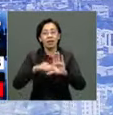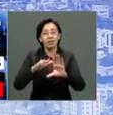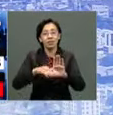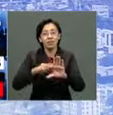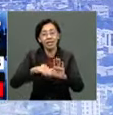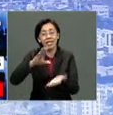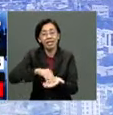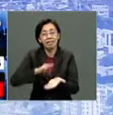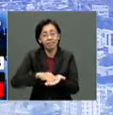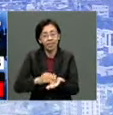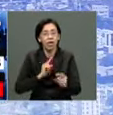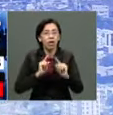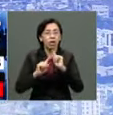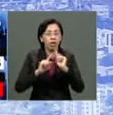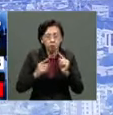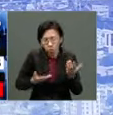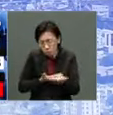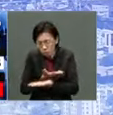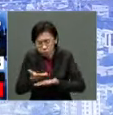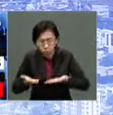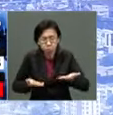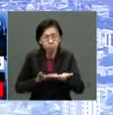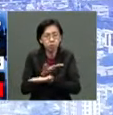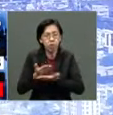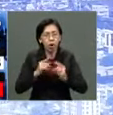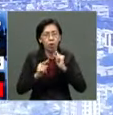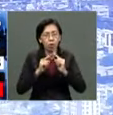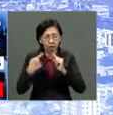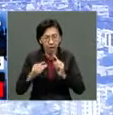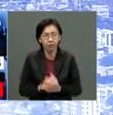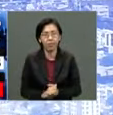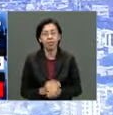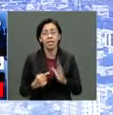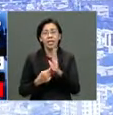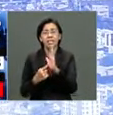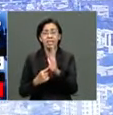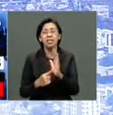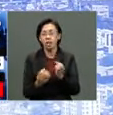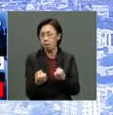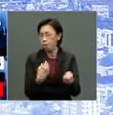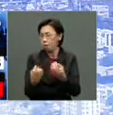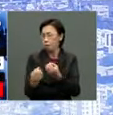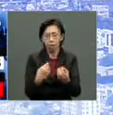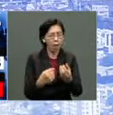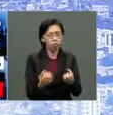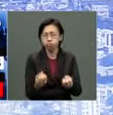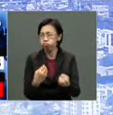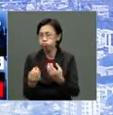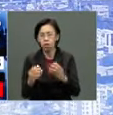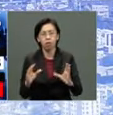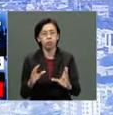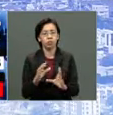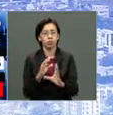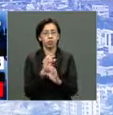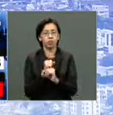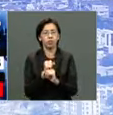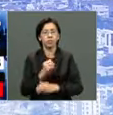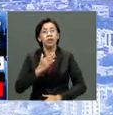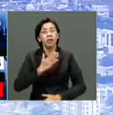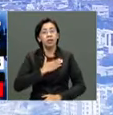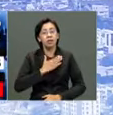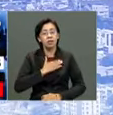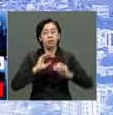พูดคุยแล้วก็ศึกษามาอย่างละเอียดนะครับมีการนำเสนอมาจากหลายทิศทางมากๆนะครับที่สุดแล้วทางฝ่าย